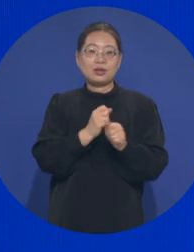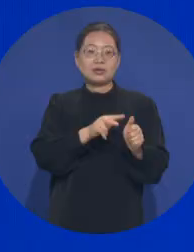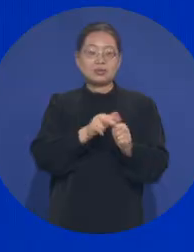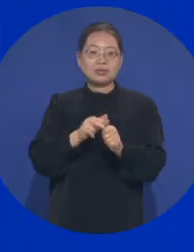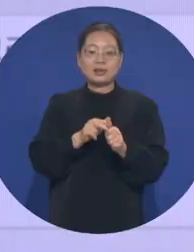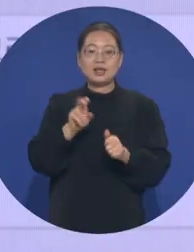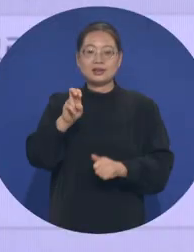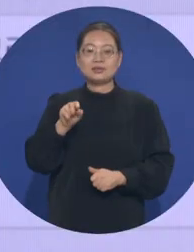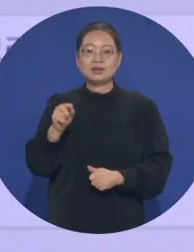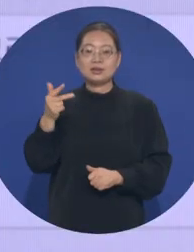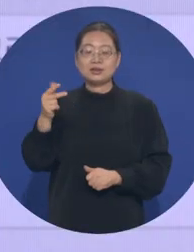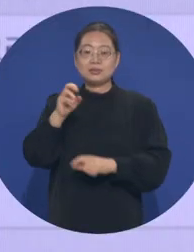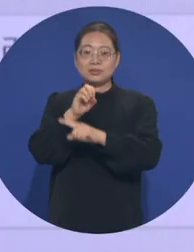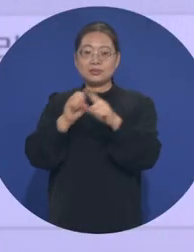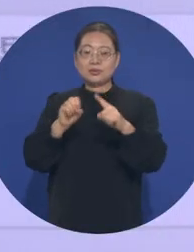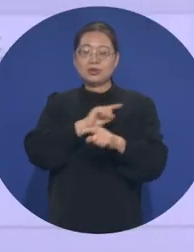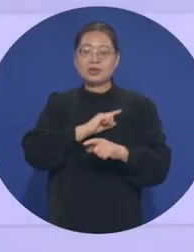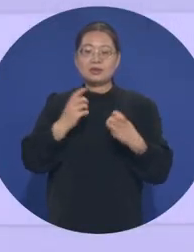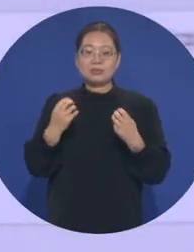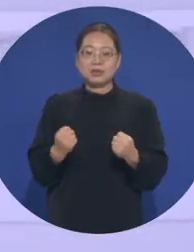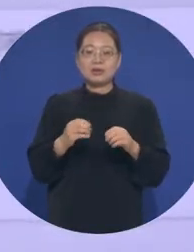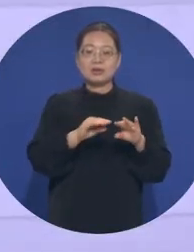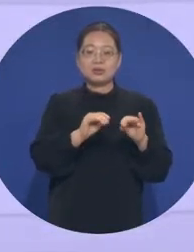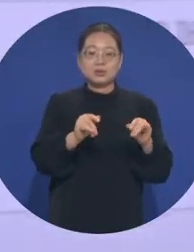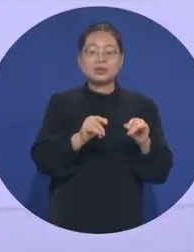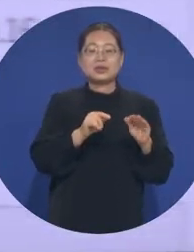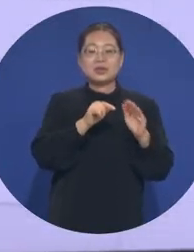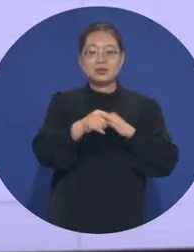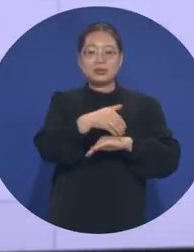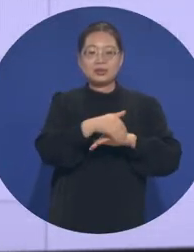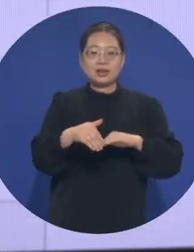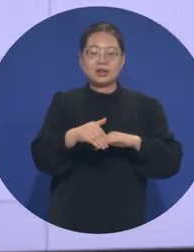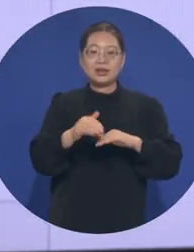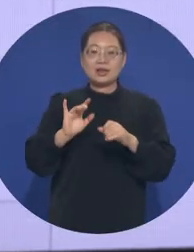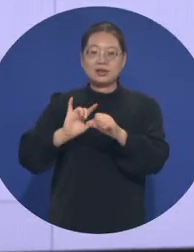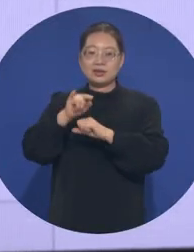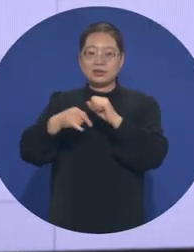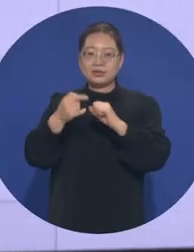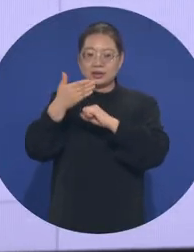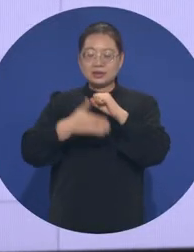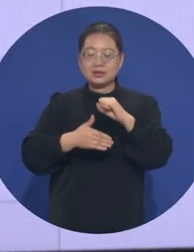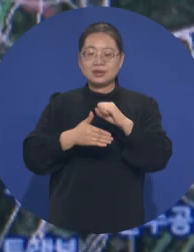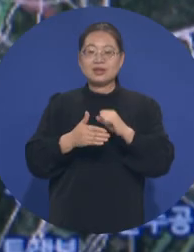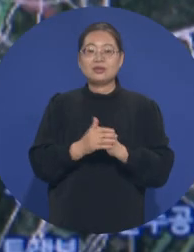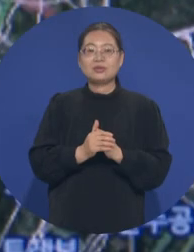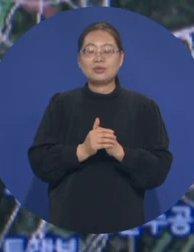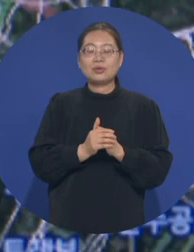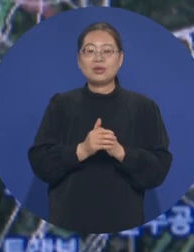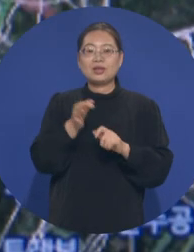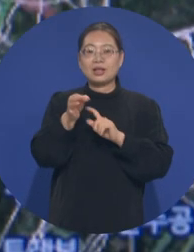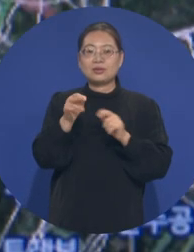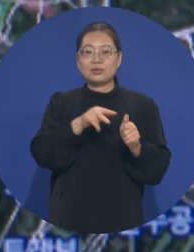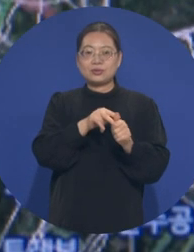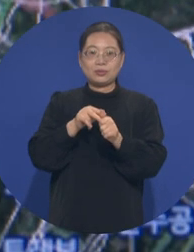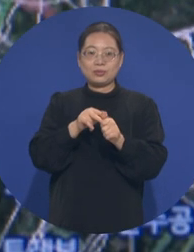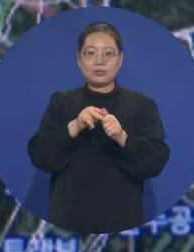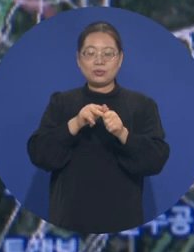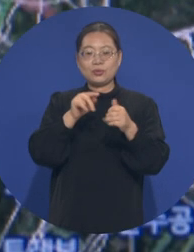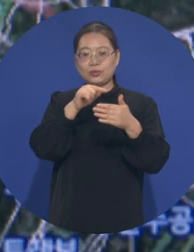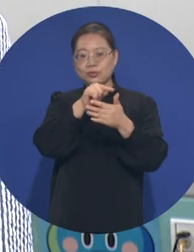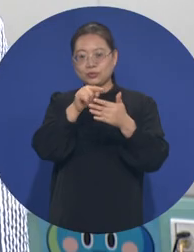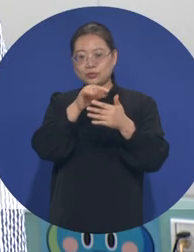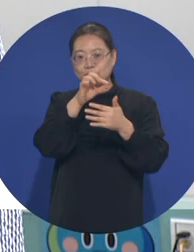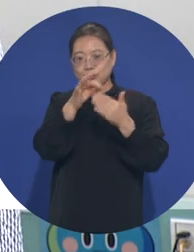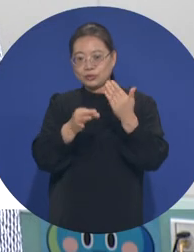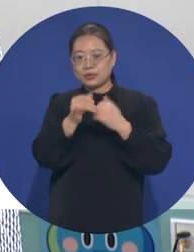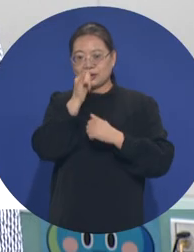정부가 20.7% 가장 많았고 토지 이용 계획과 항공사진 부동산 가격 정보가 뒤를이었습니다